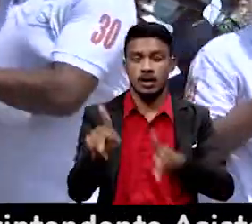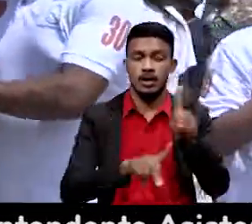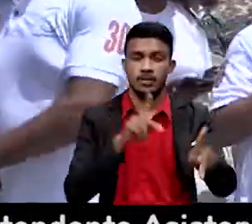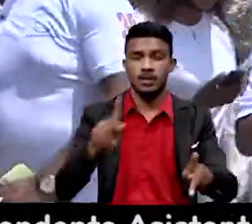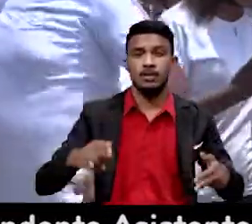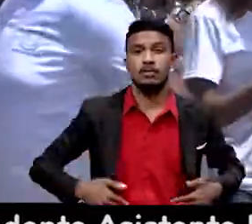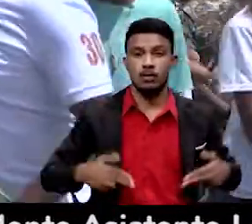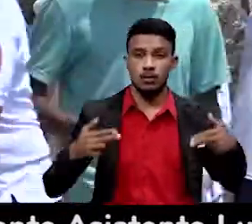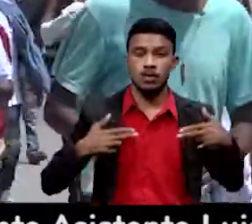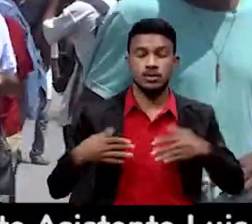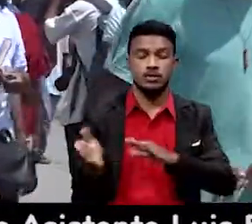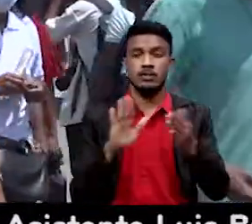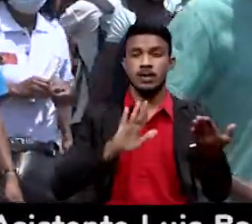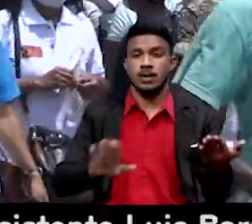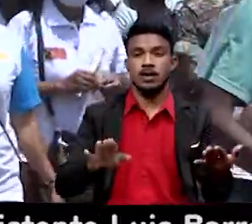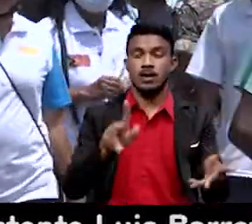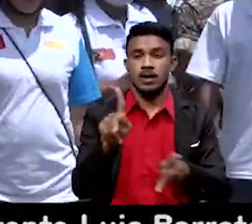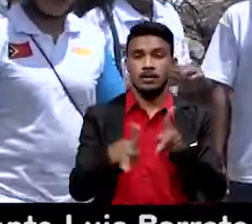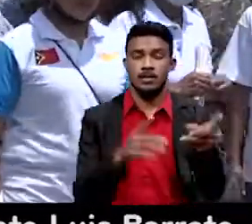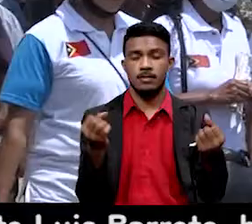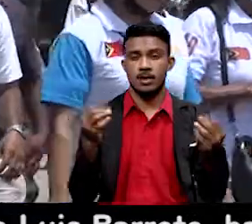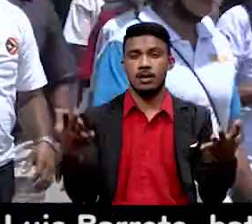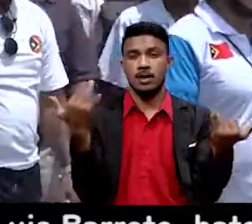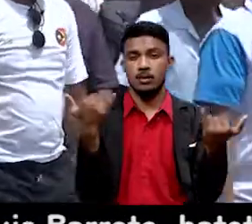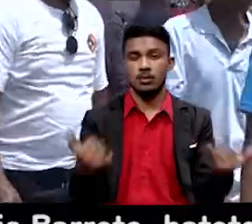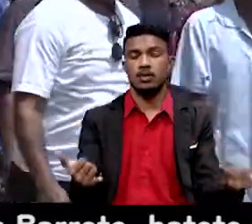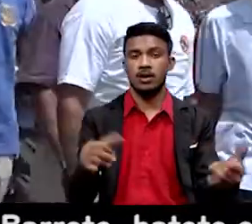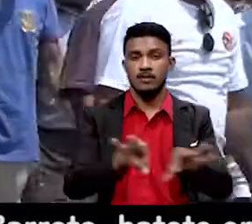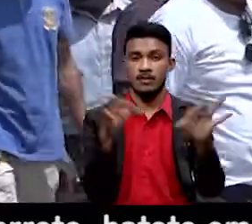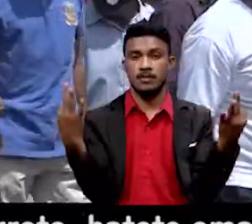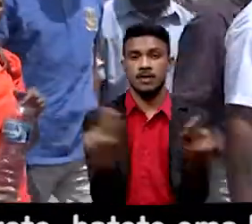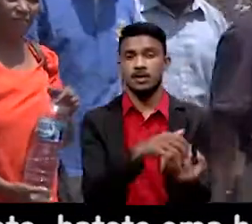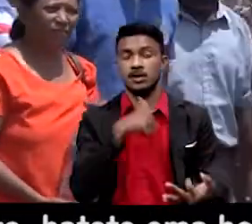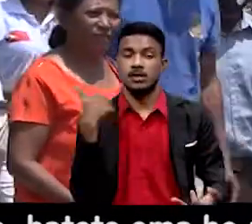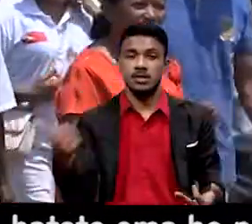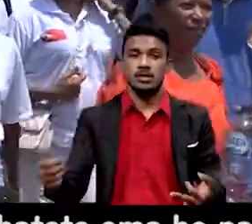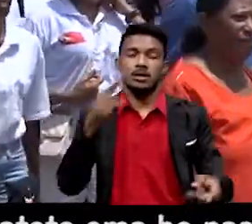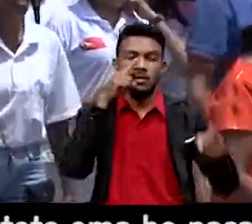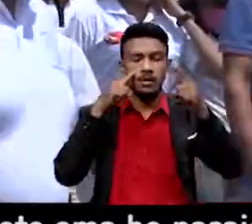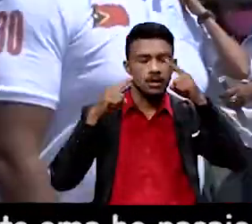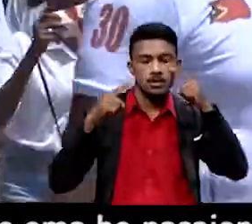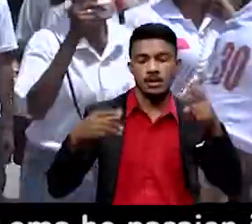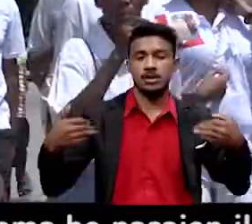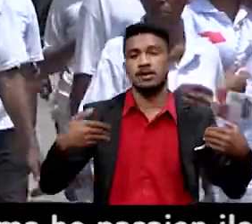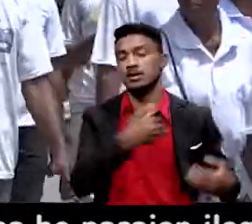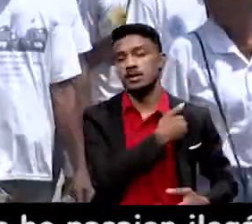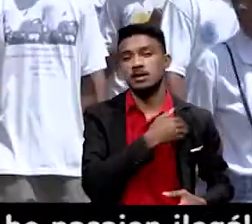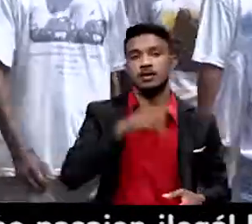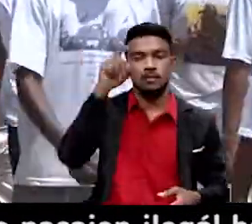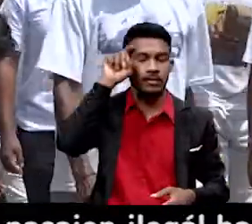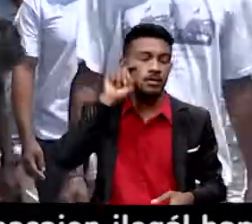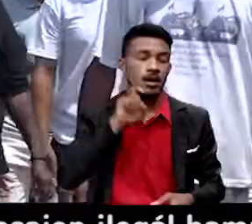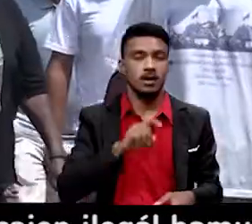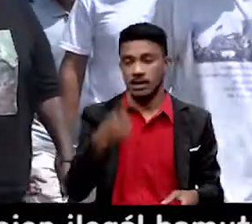ba independência Timor-Leste nian mai be to agora família Balon mata ben sidau kumaran tamba ni